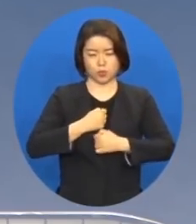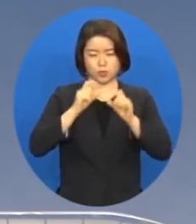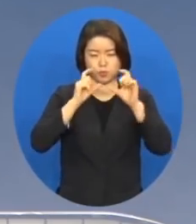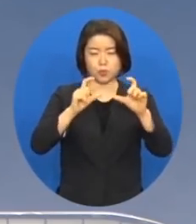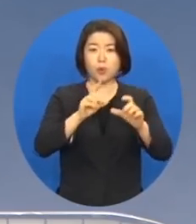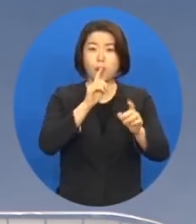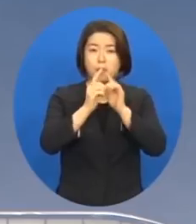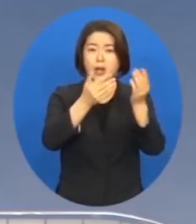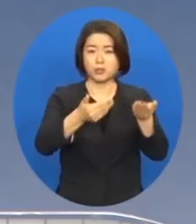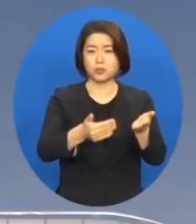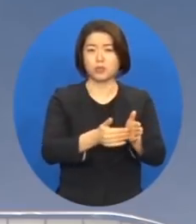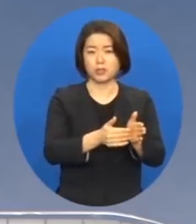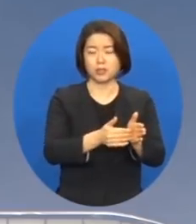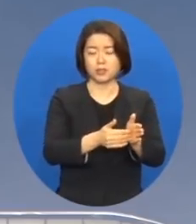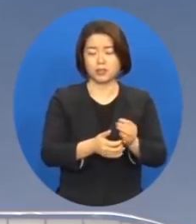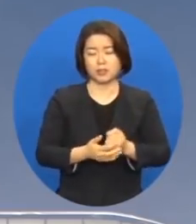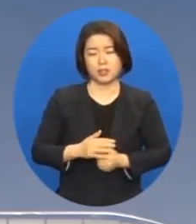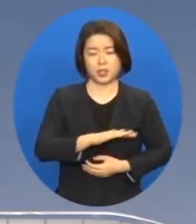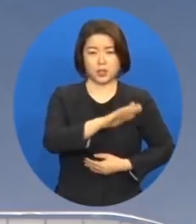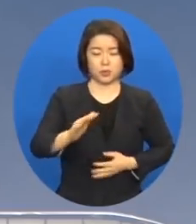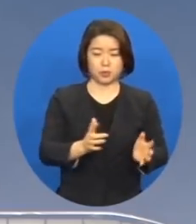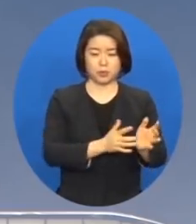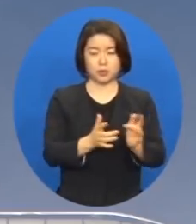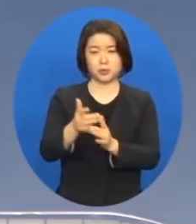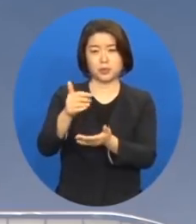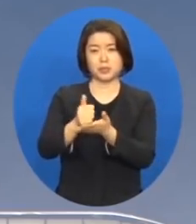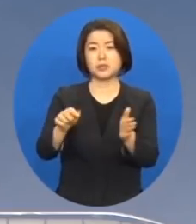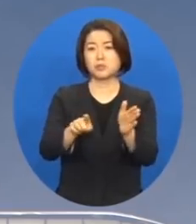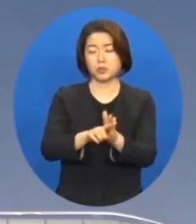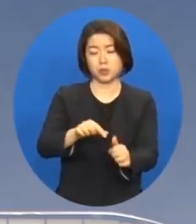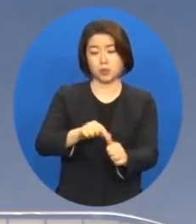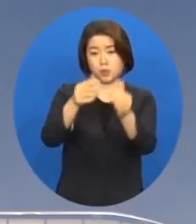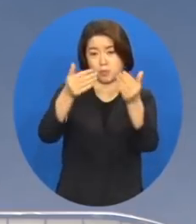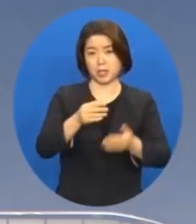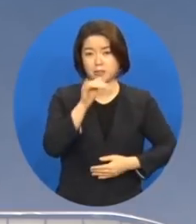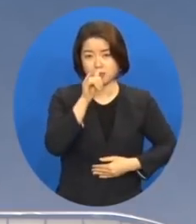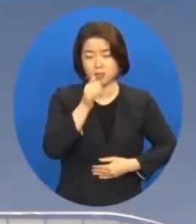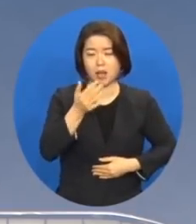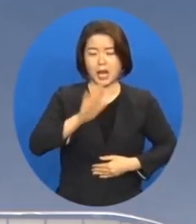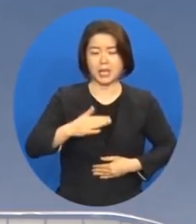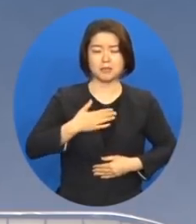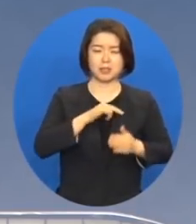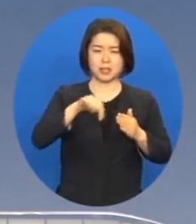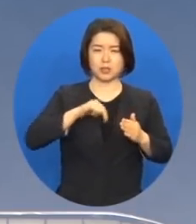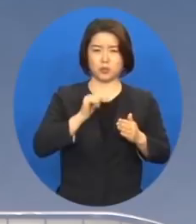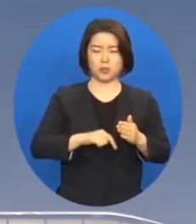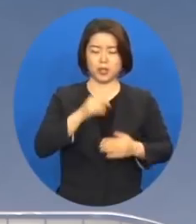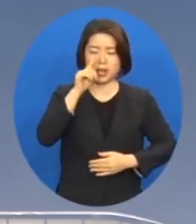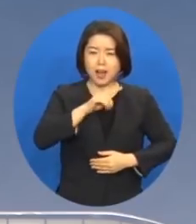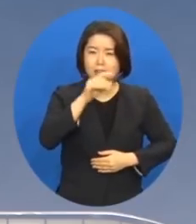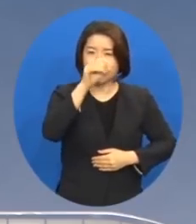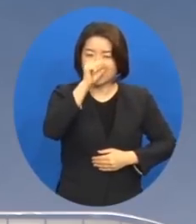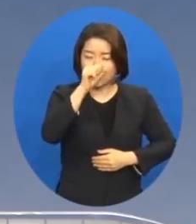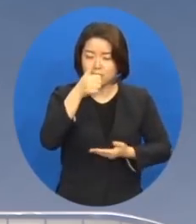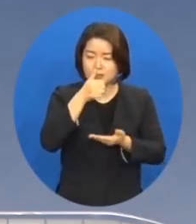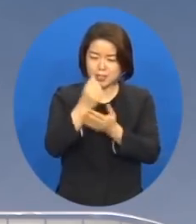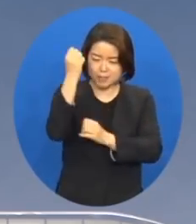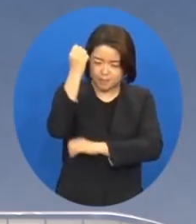우리도 예수 믿고 구원 받았지만 우리 속에는 악을 좋아하는 죄의